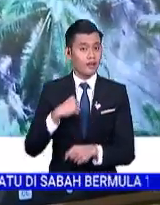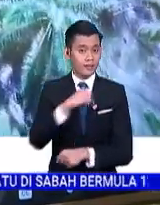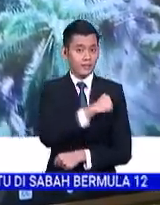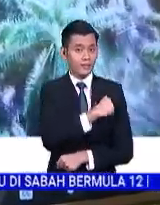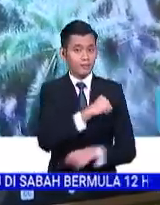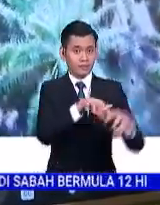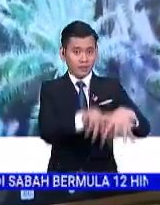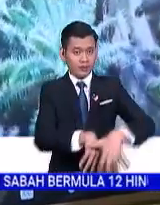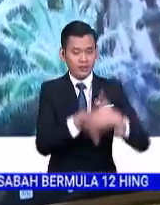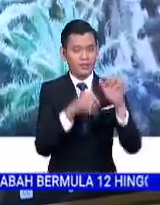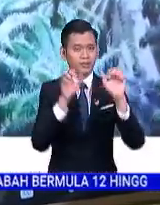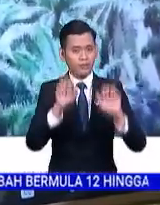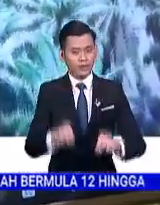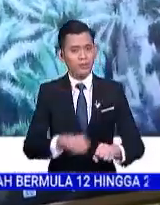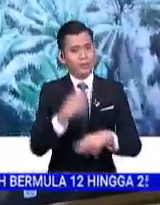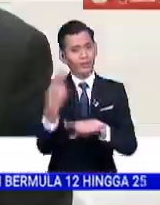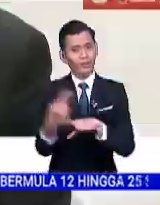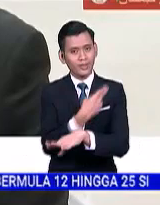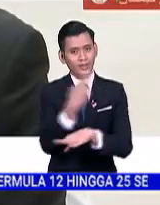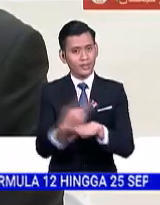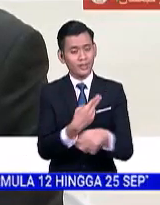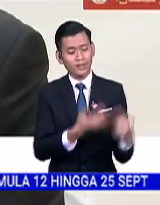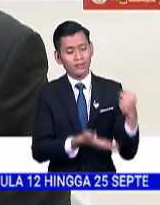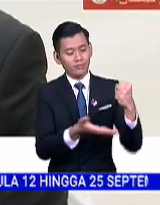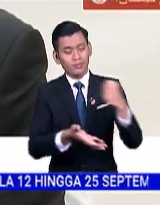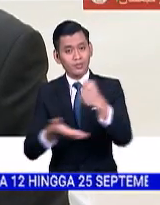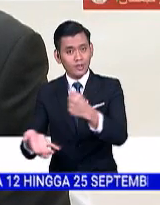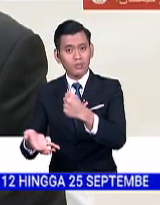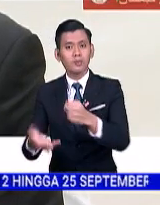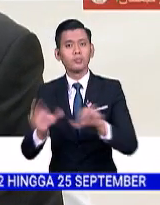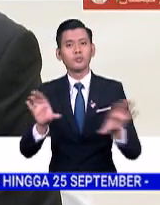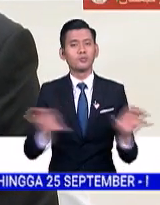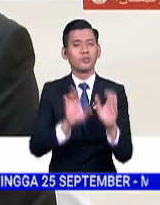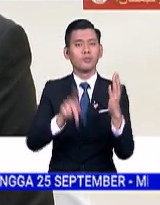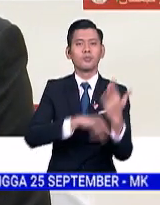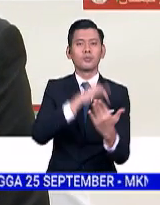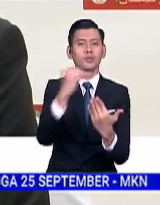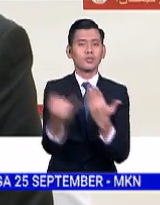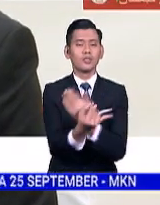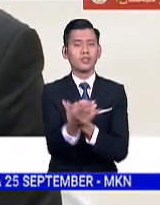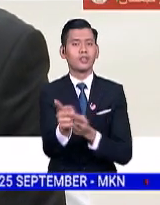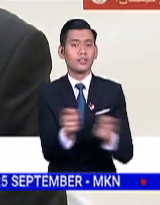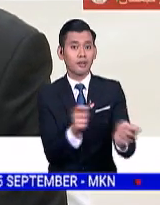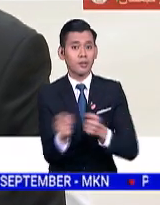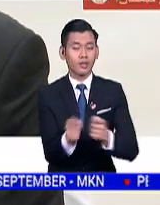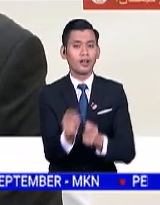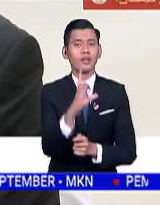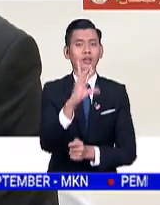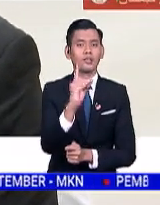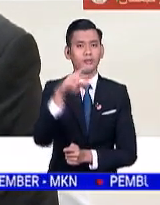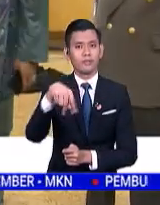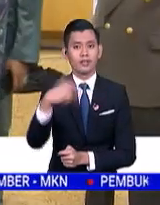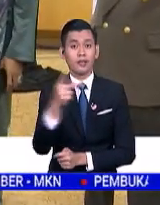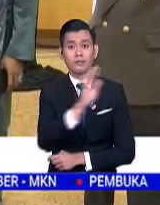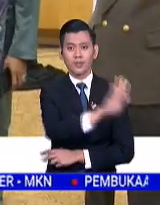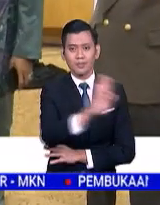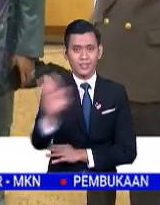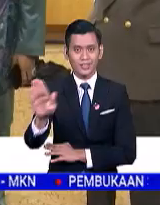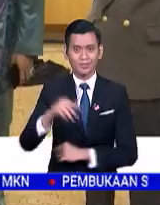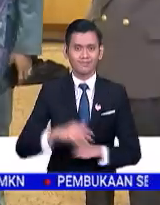mendapatkan dana ini bagi mengeluarkan project-project yang dikendalikan oleh pipi key masing-masing